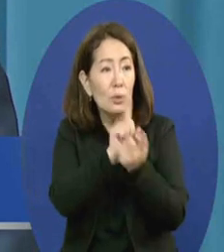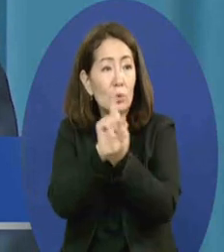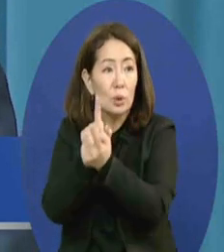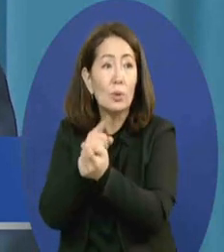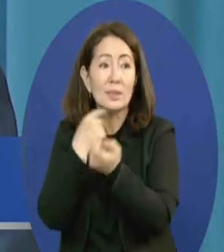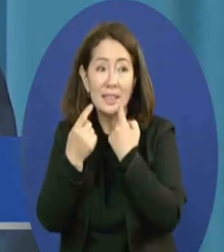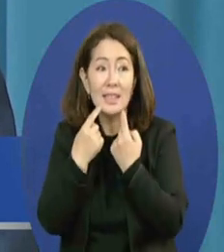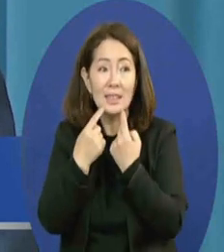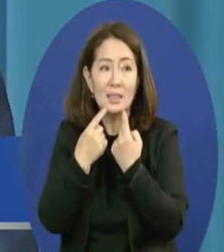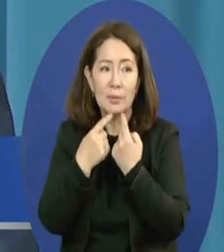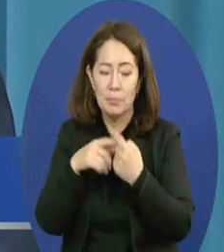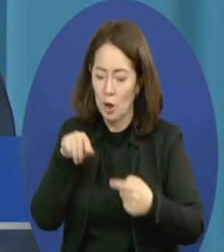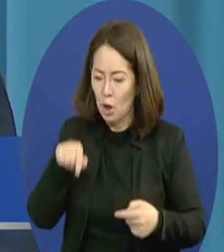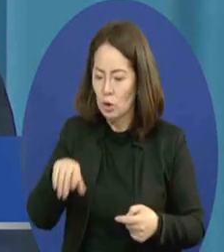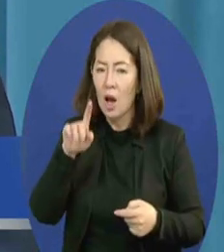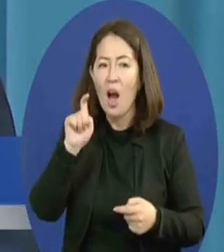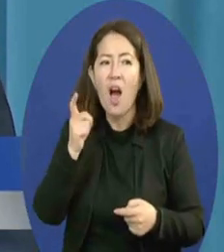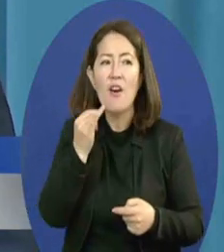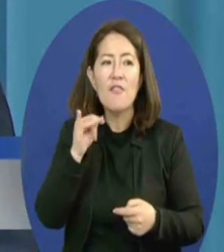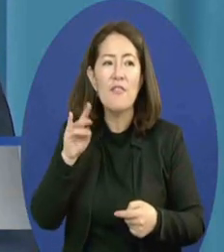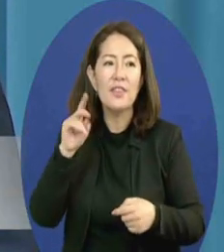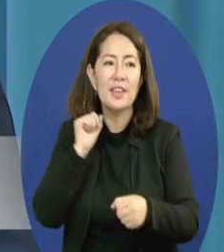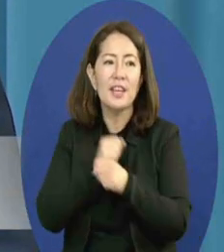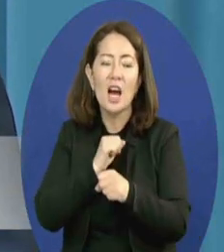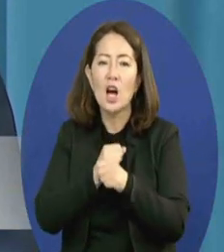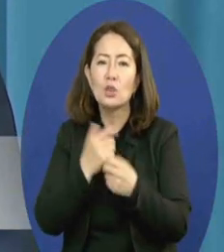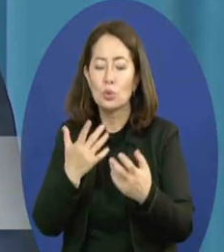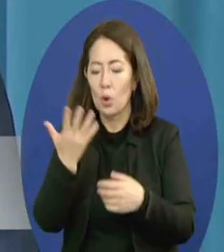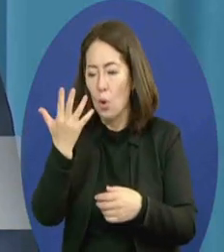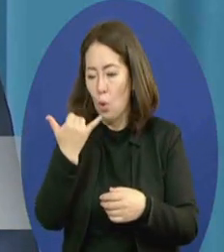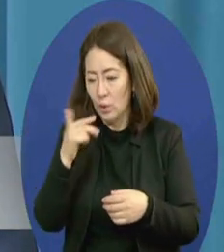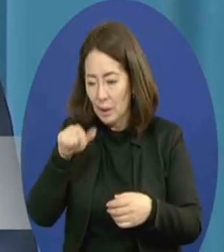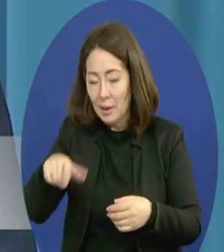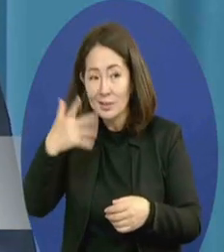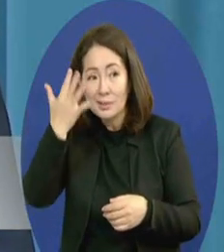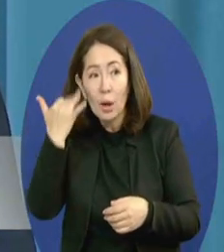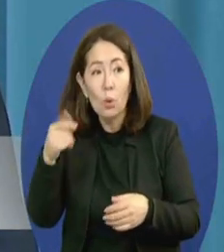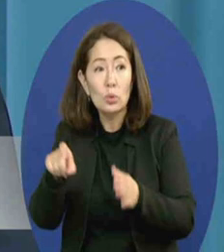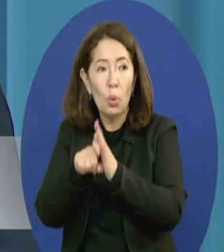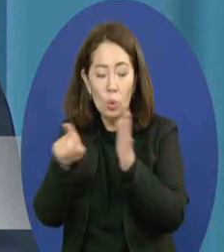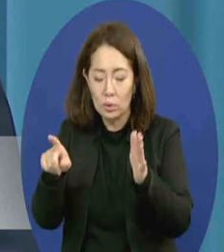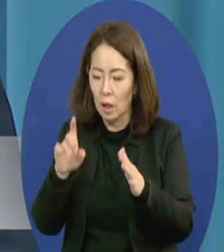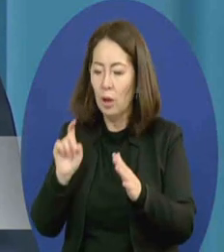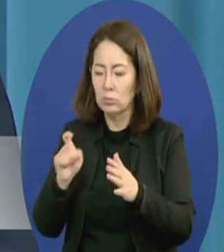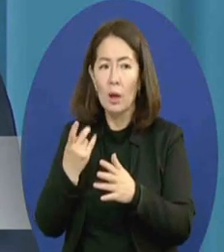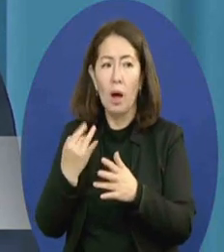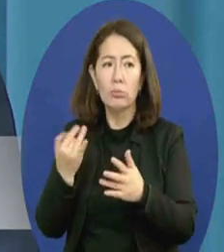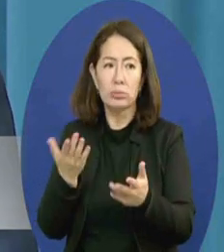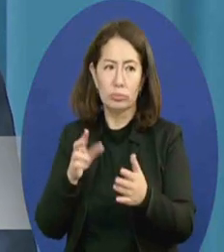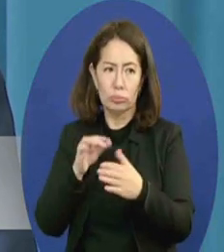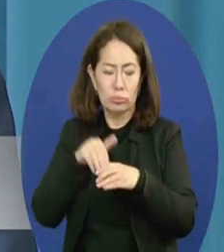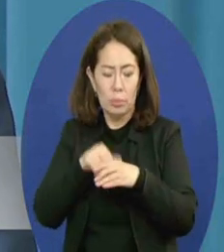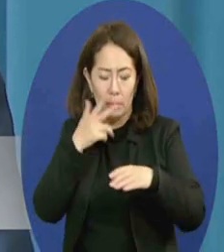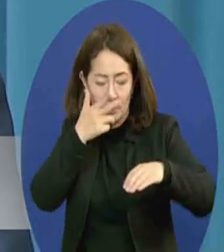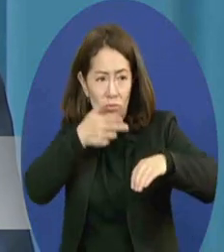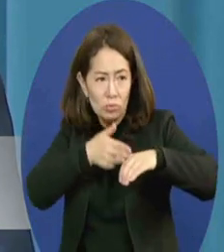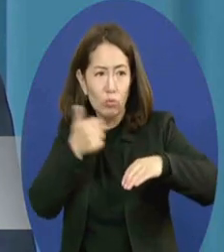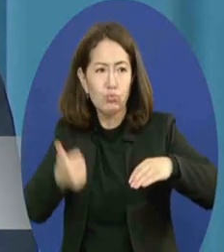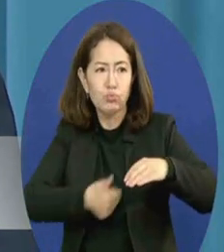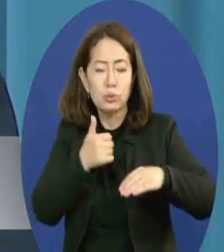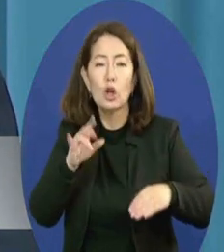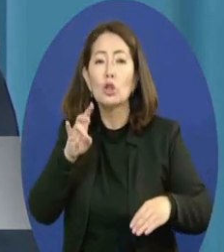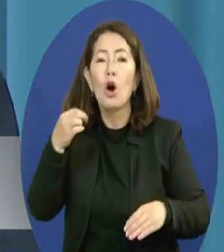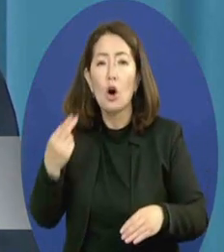ярилцаад одоо хэвийн үйл ажиллагаа бол Улаанбаатар хотод 5 хоногийн хэвийн хэрэглээгээр нөөц байна гэдгийг бол